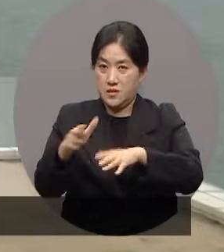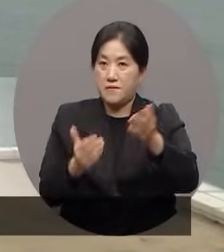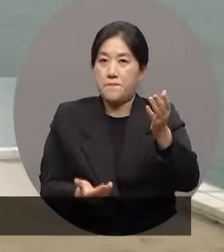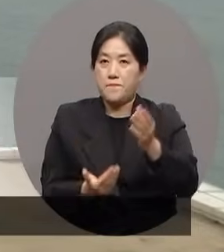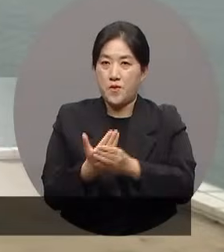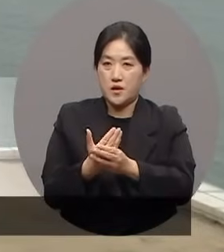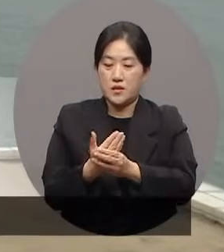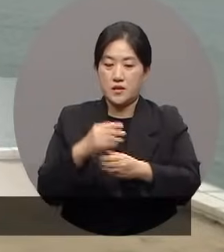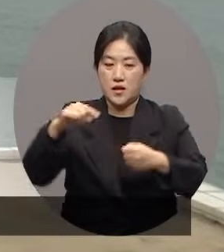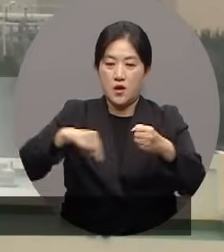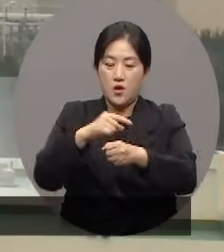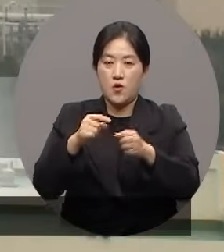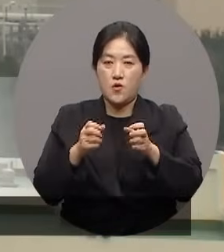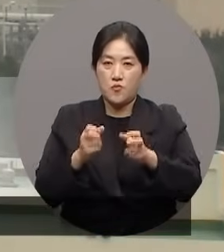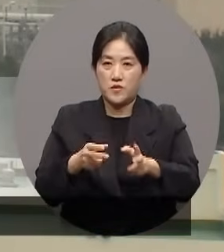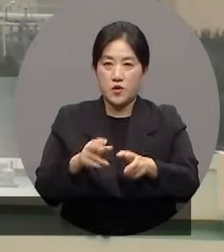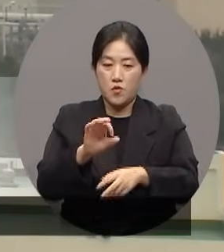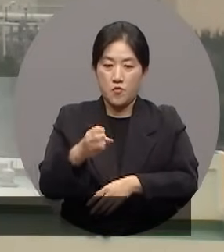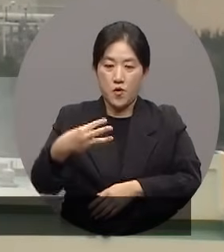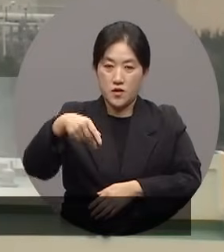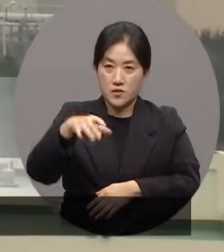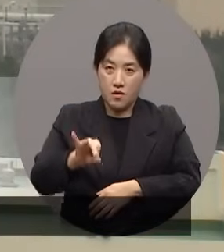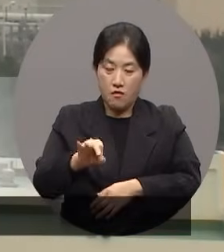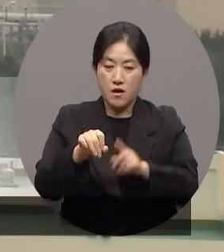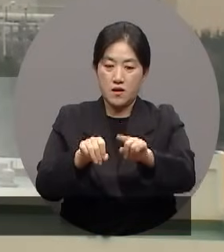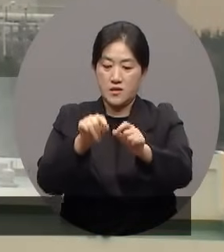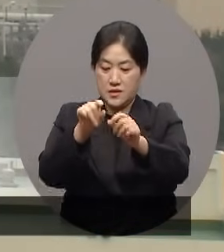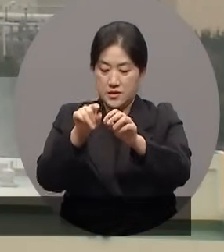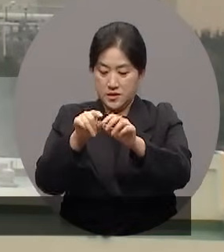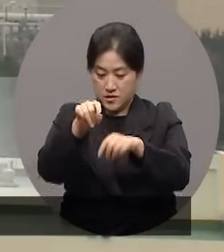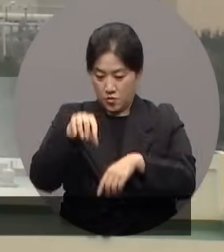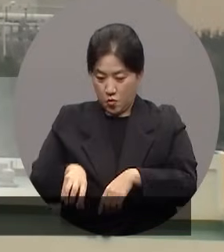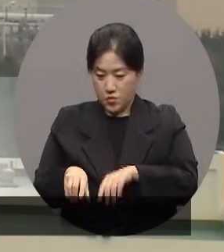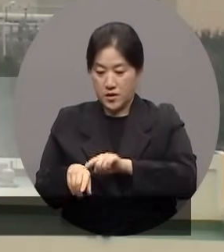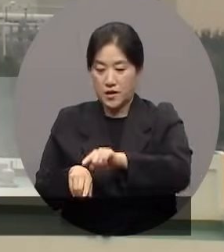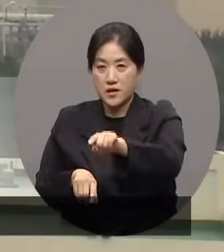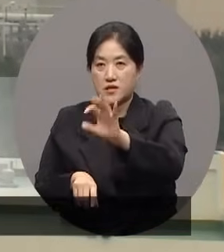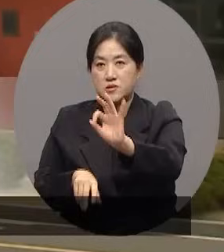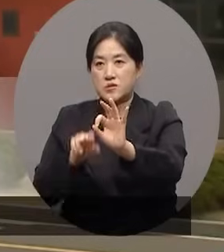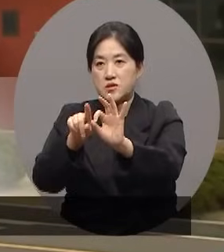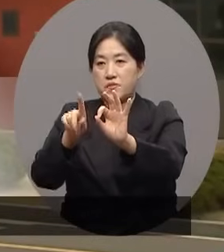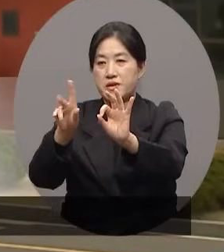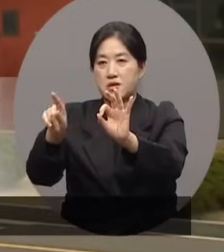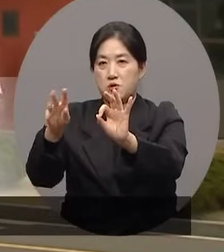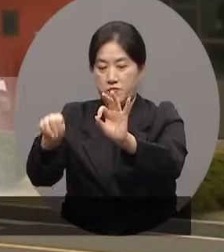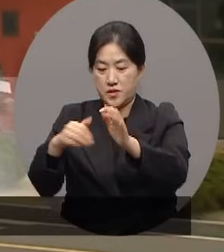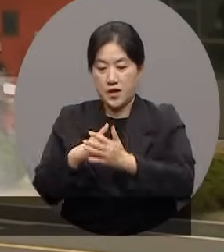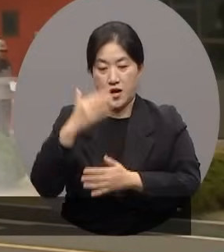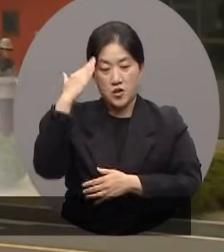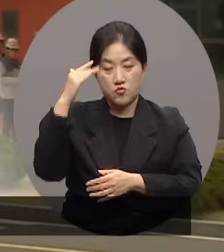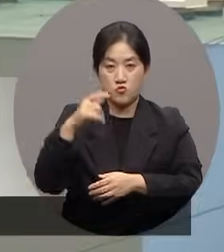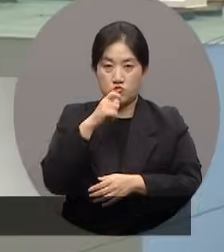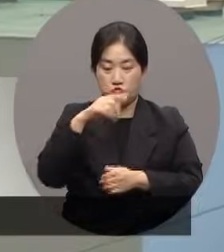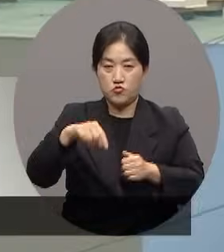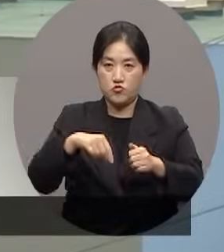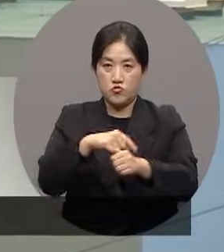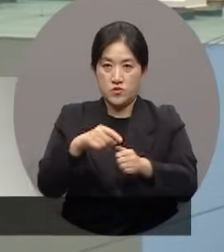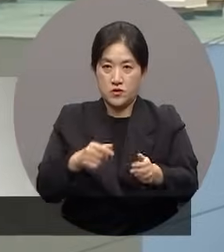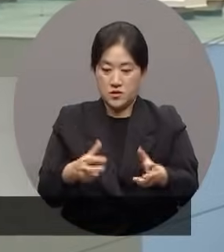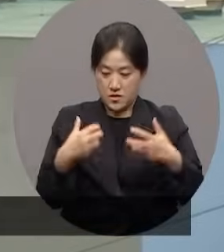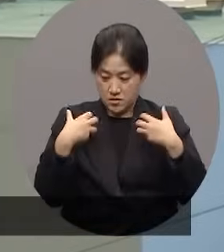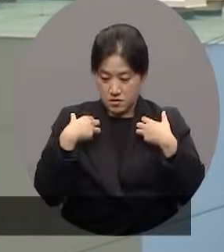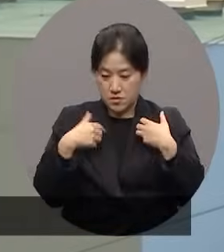진앙지는 월성 원자력 본부와 약 10.1km 떨어져 있는데 한국수력 원자력은 원전 가동에는 이상이